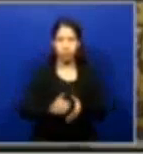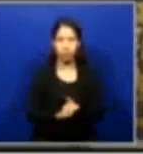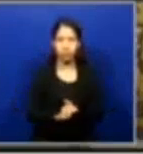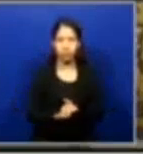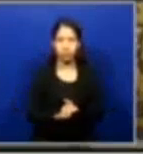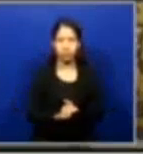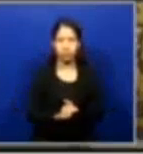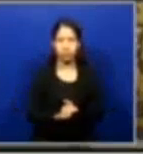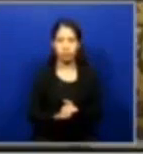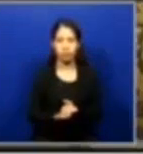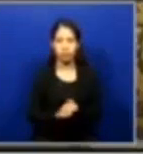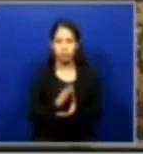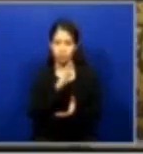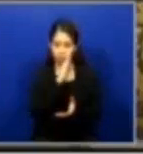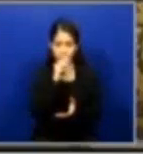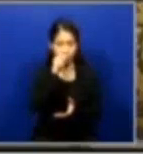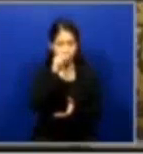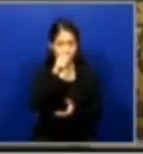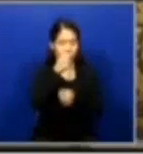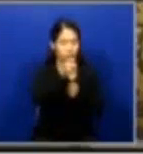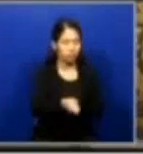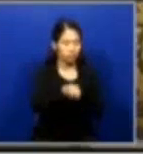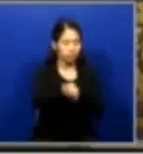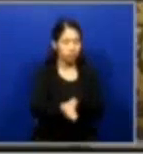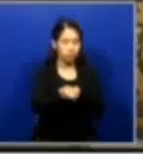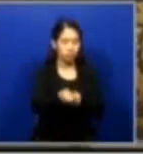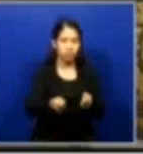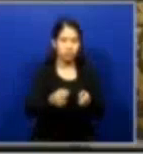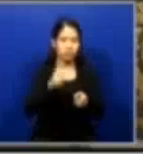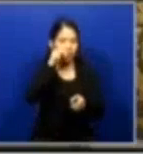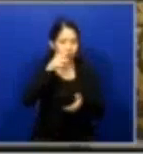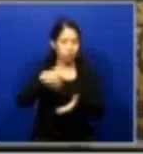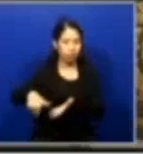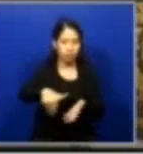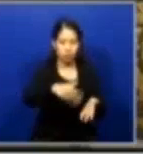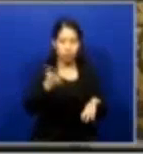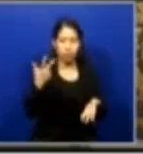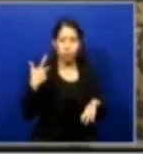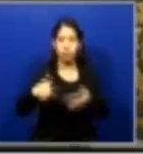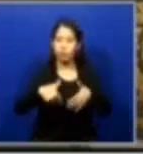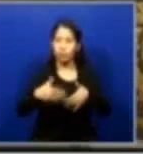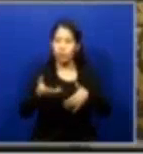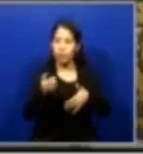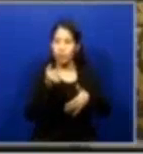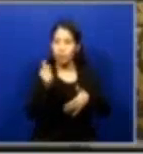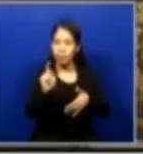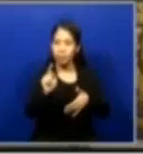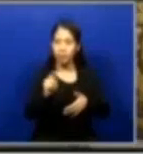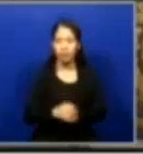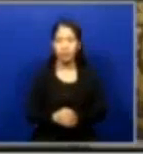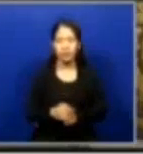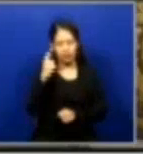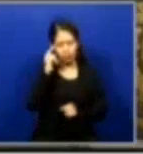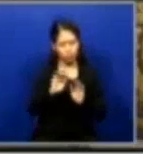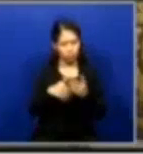เหนือกว่ากันมากถ้าท่านขุดลอกคลองเต็มแผ่นดินเนี่ยประชาชนจะได้อะไรไปสำรวจแต่ละครอบครัวเขาจะได้อะ